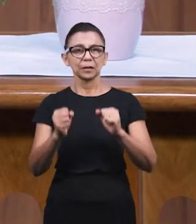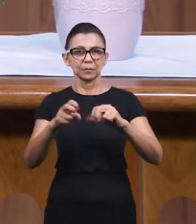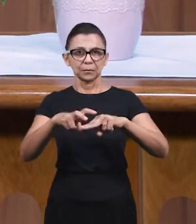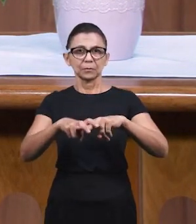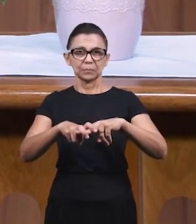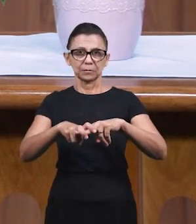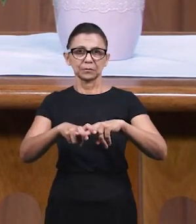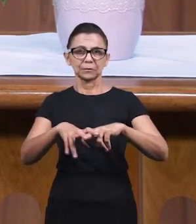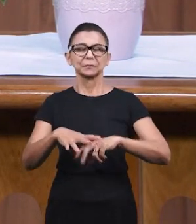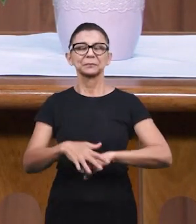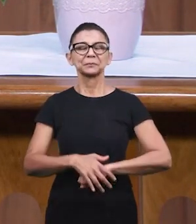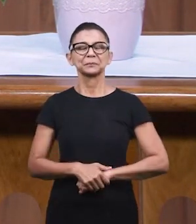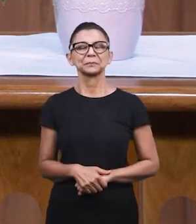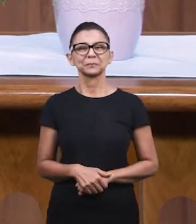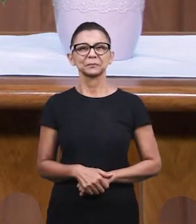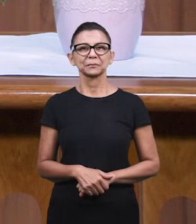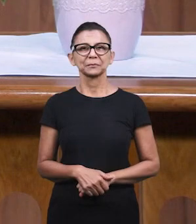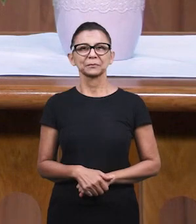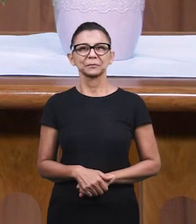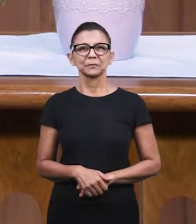Возлюбленные, можете